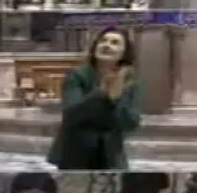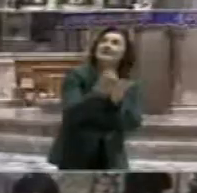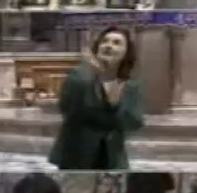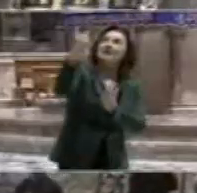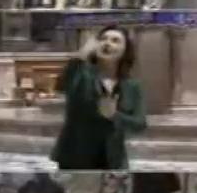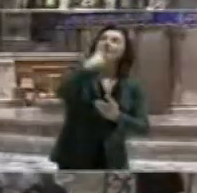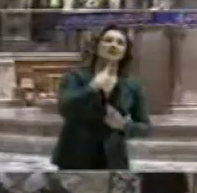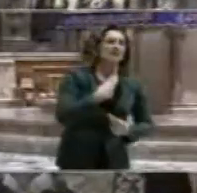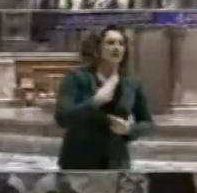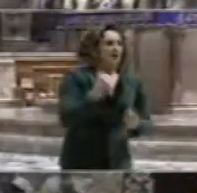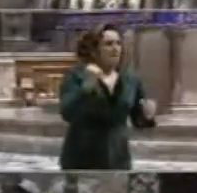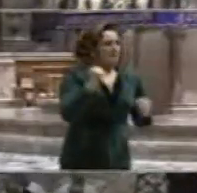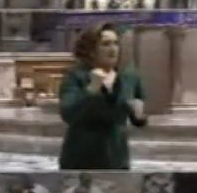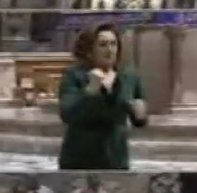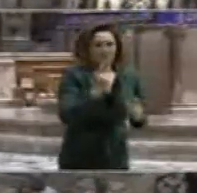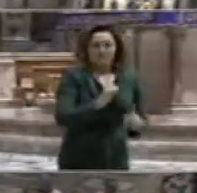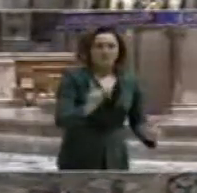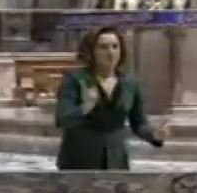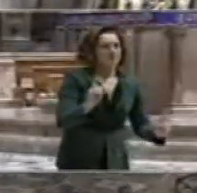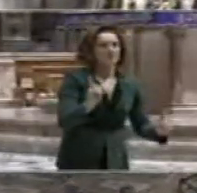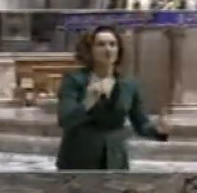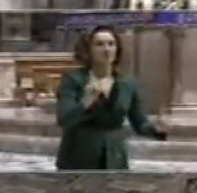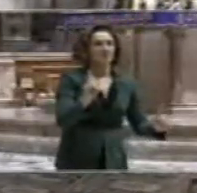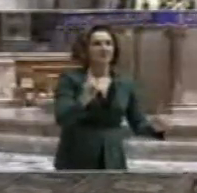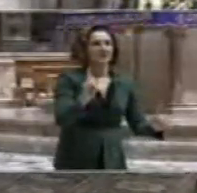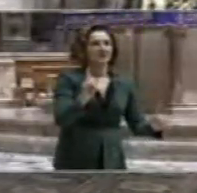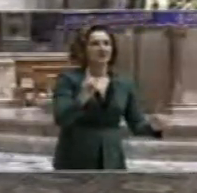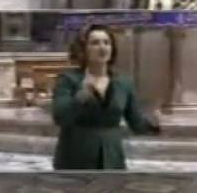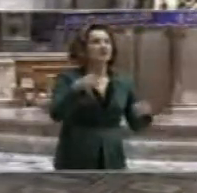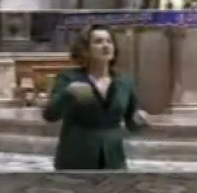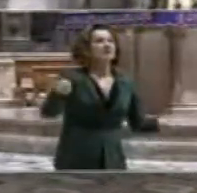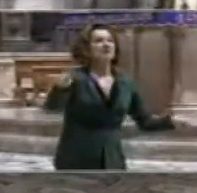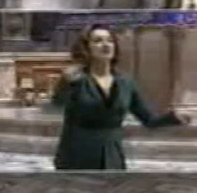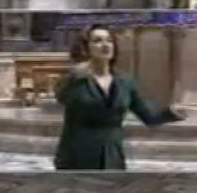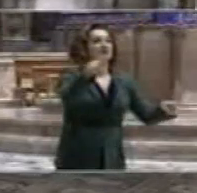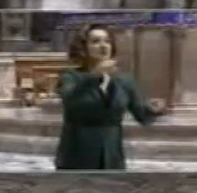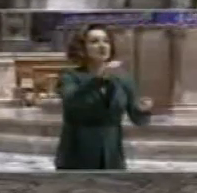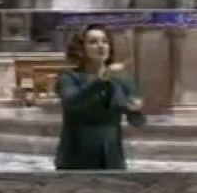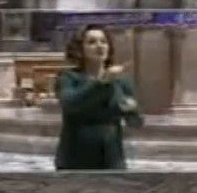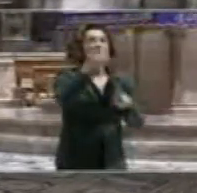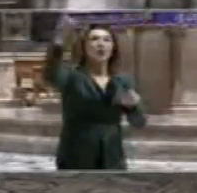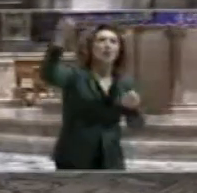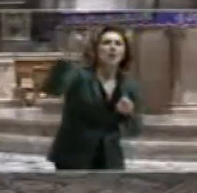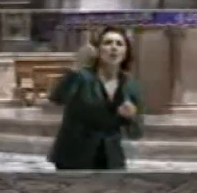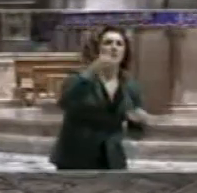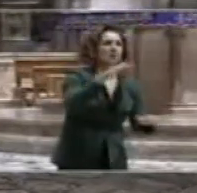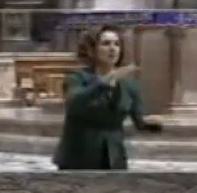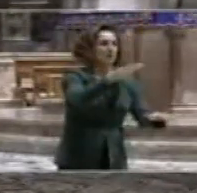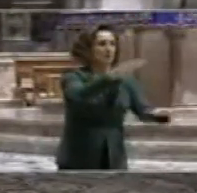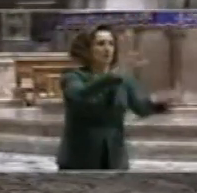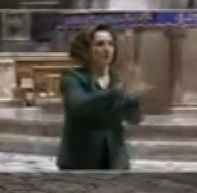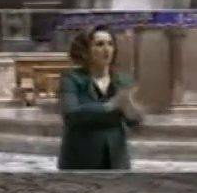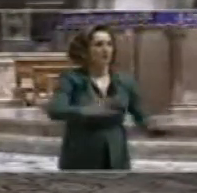attesa, parafrasando la pagina del Vangelo di Luca con l'inquietante descrizione delle cose ultime e la venuta del figlio